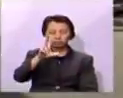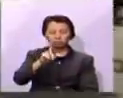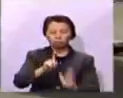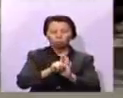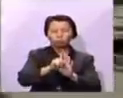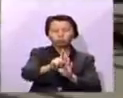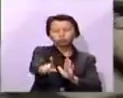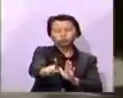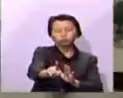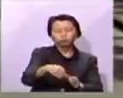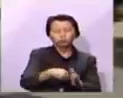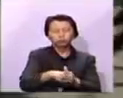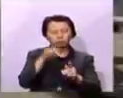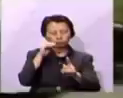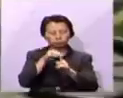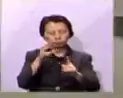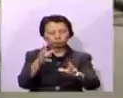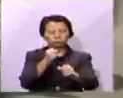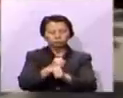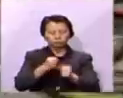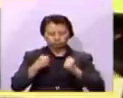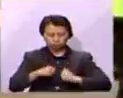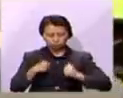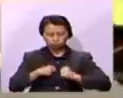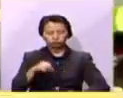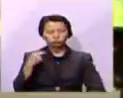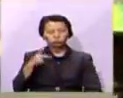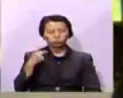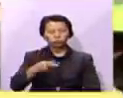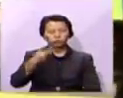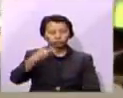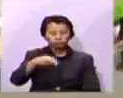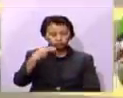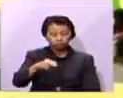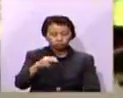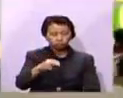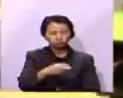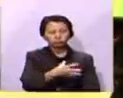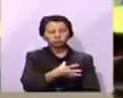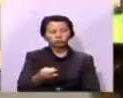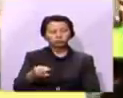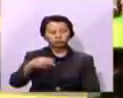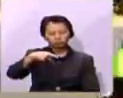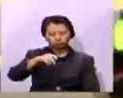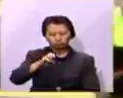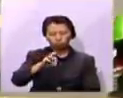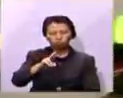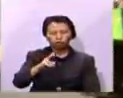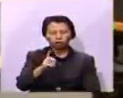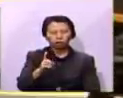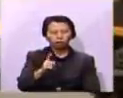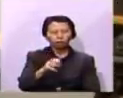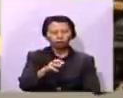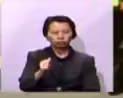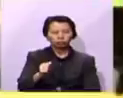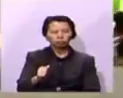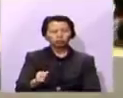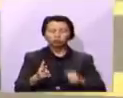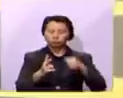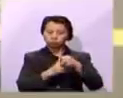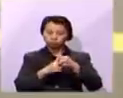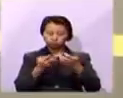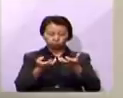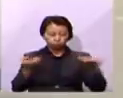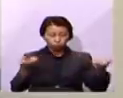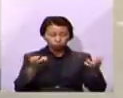pecutan dalam misi pemburuan jersi kuning, hijau dan polkadot. Peloton berpecah kepada